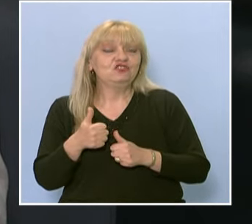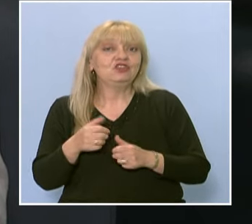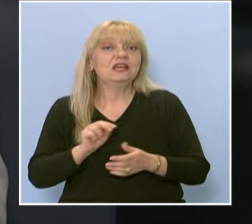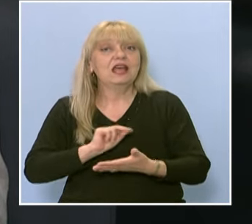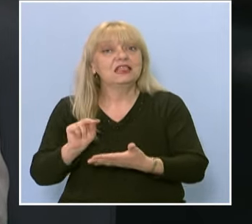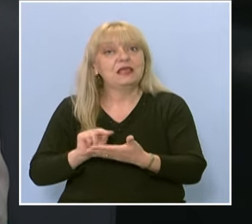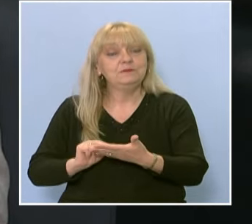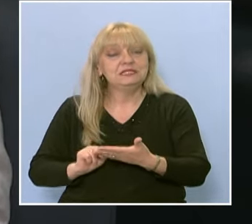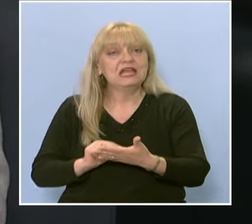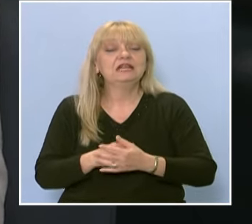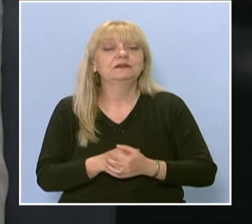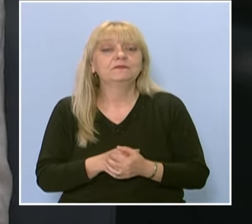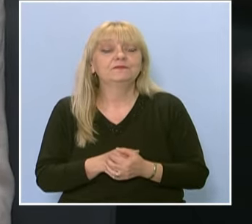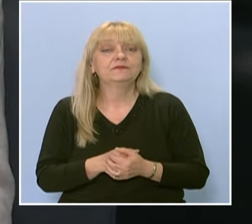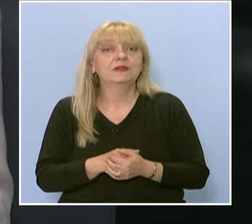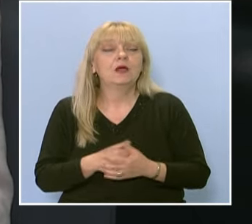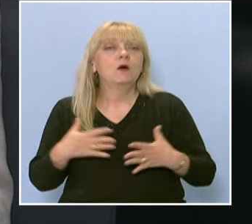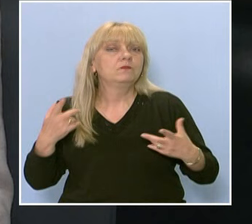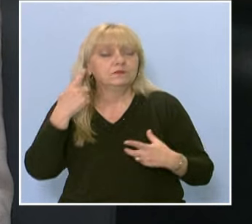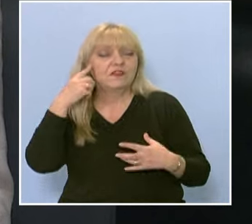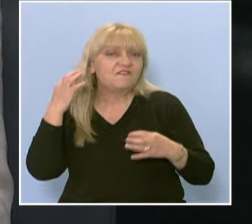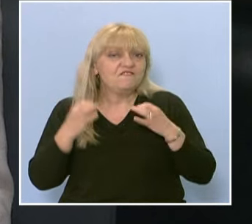написах, че силно вярвам